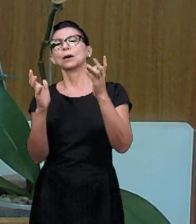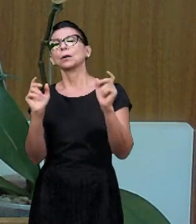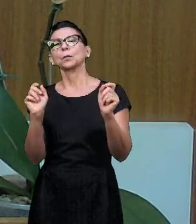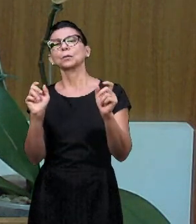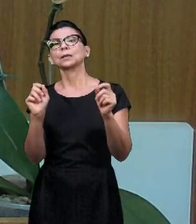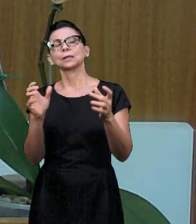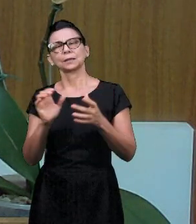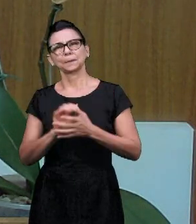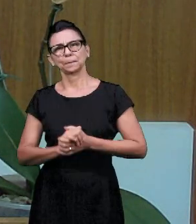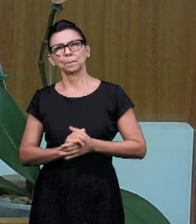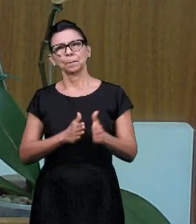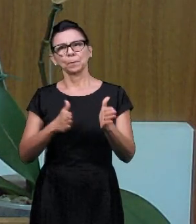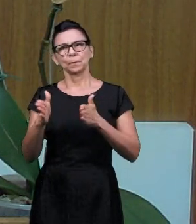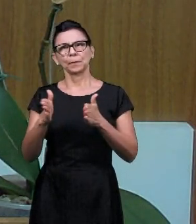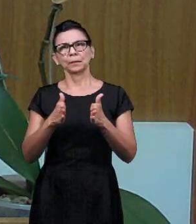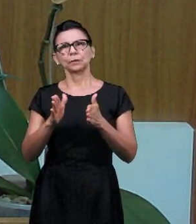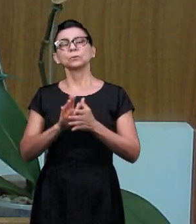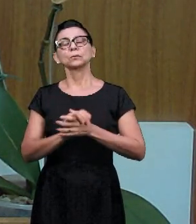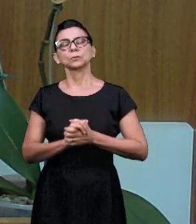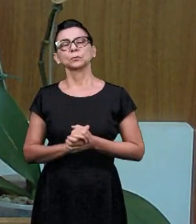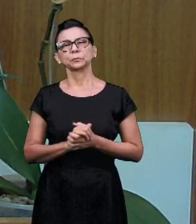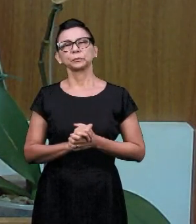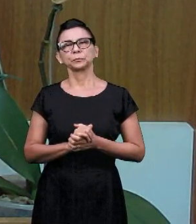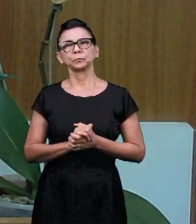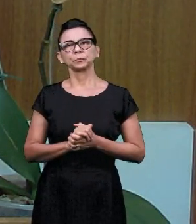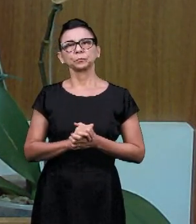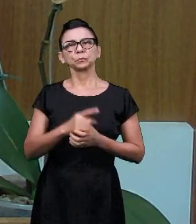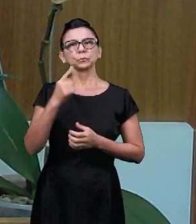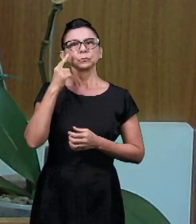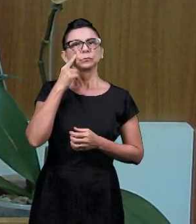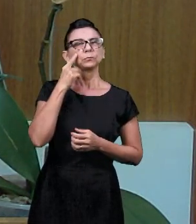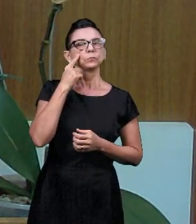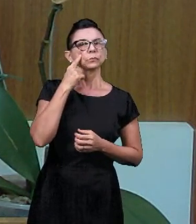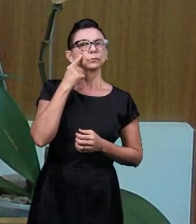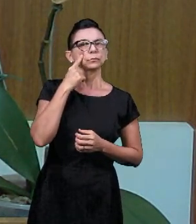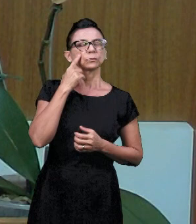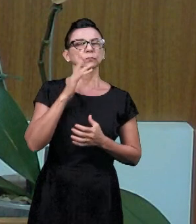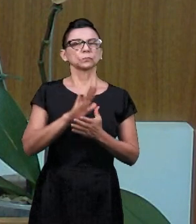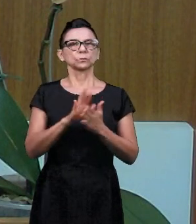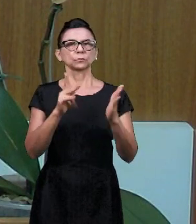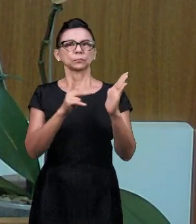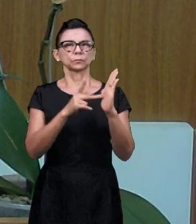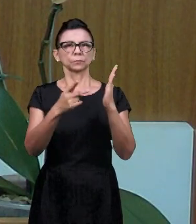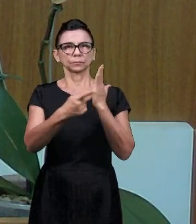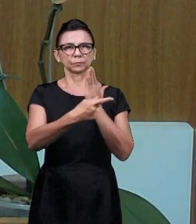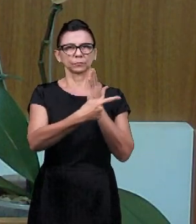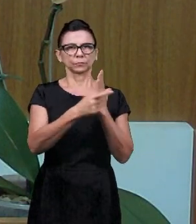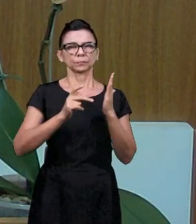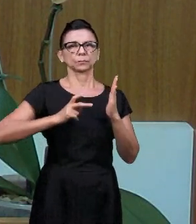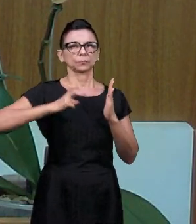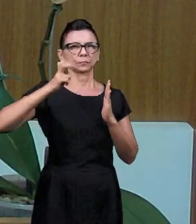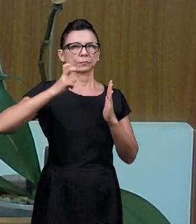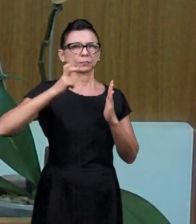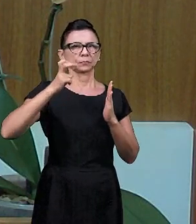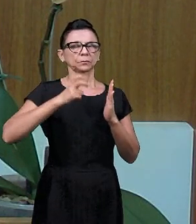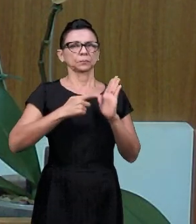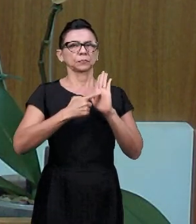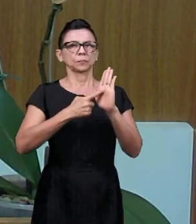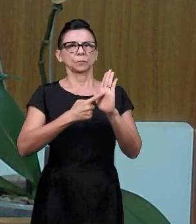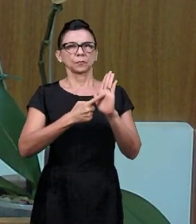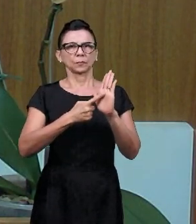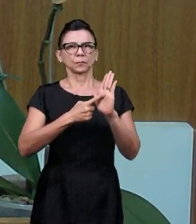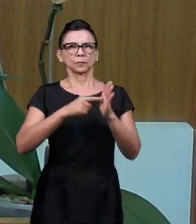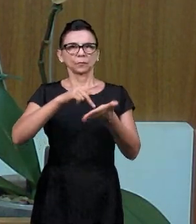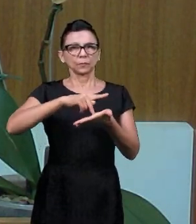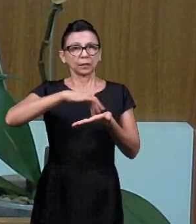la parabole qui se trouve Matthieu chapitre 13. Quel est le trésor qui était caché? La Bible. Quel était